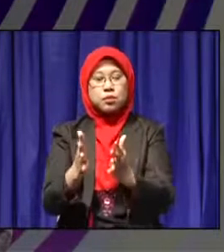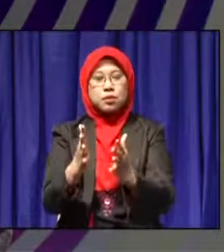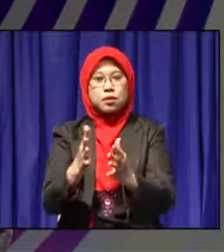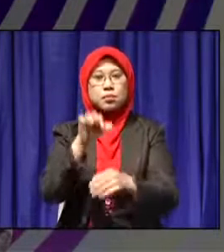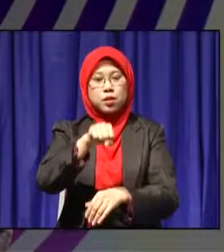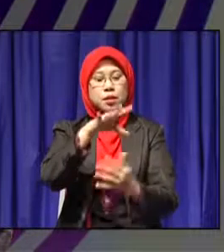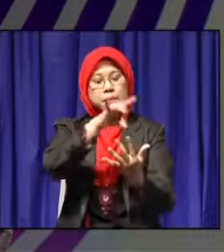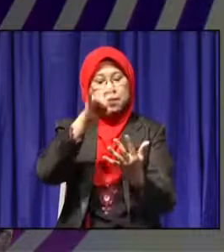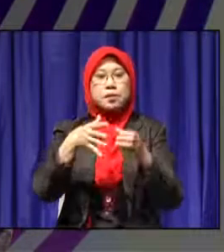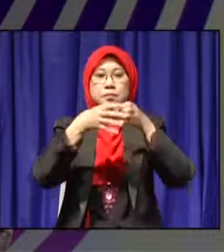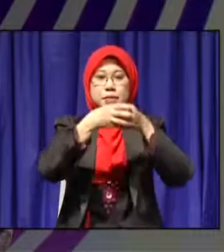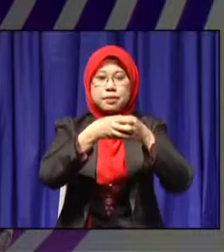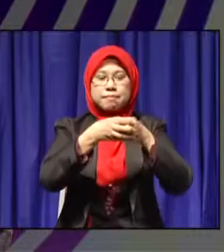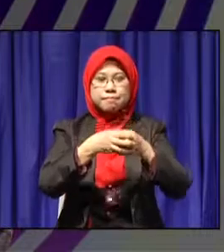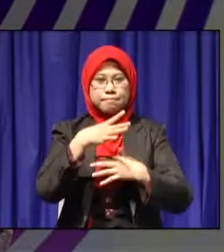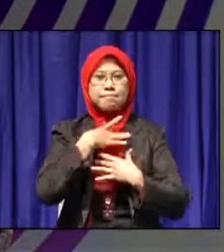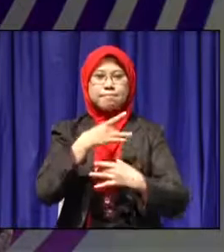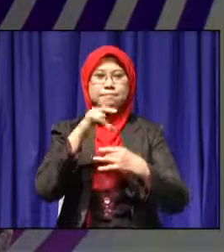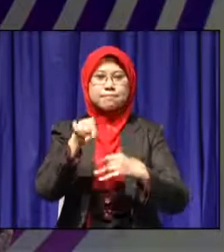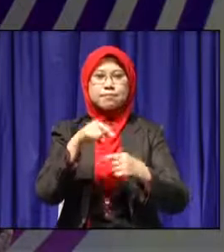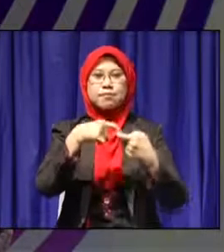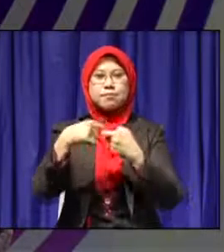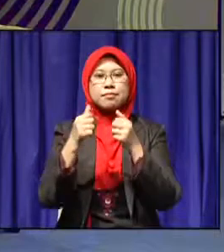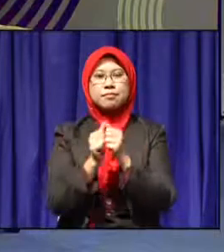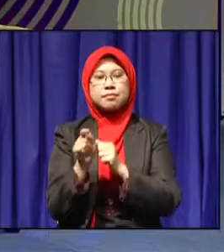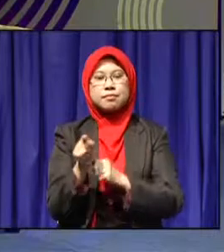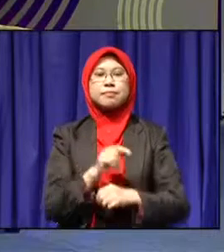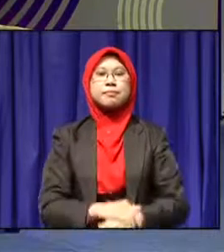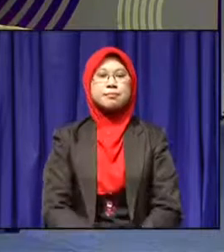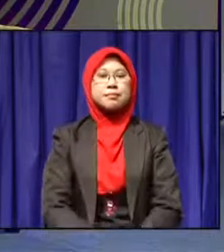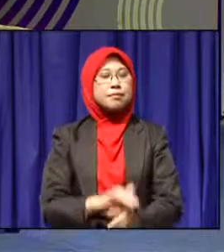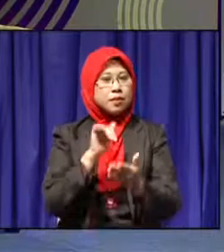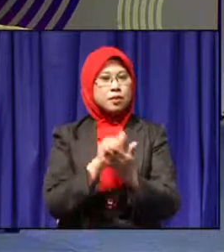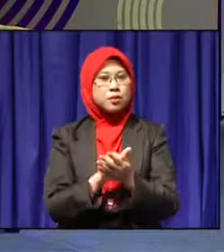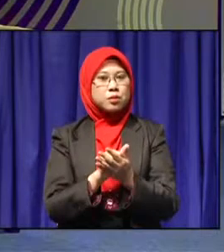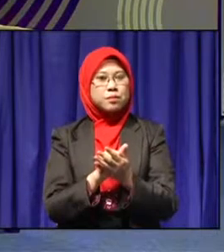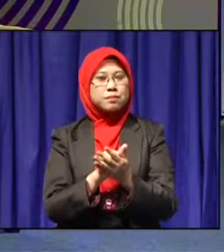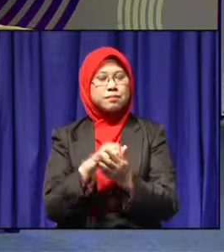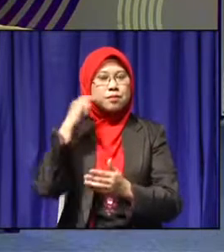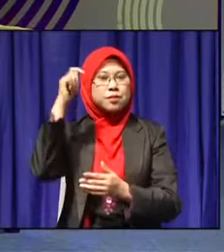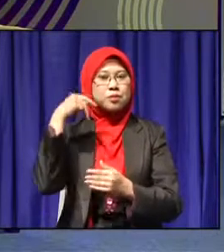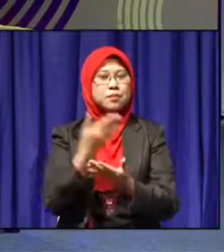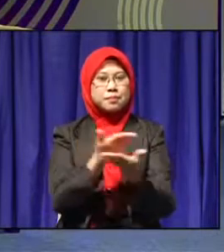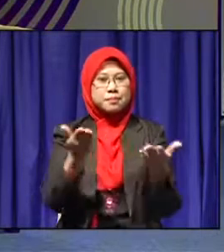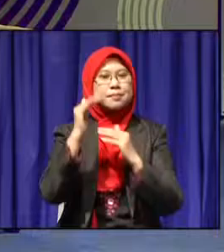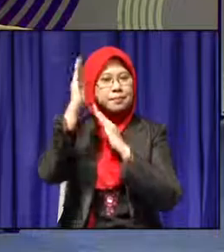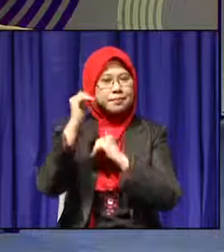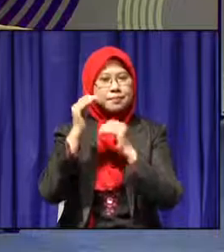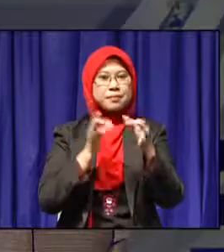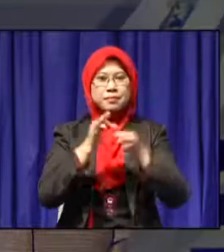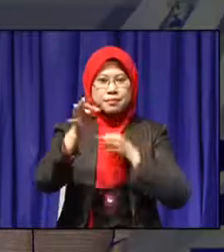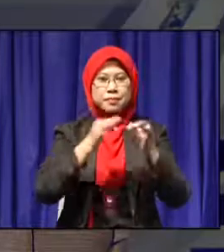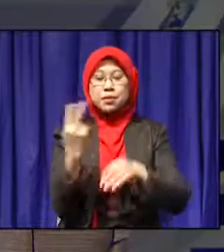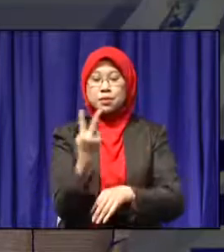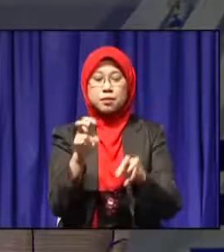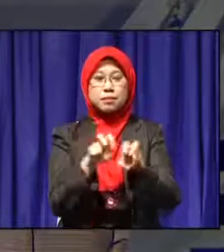PKS yang berkenan kode di sini ke itulah dia para penonton sekali yeah jarak Gan penerangan